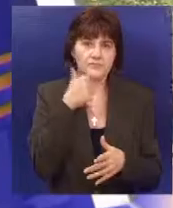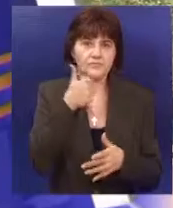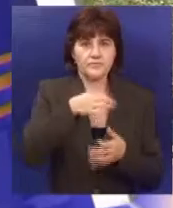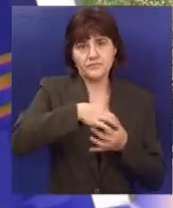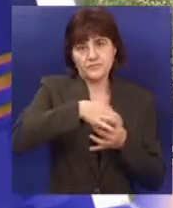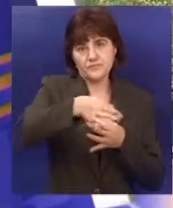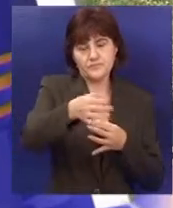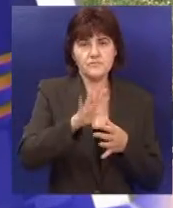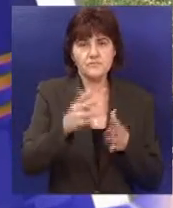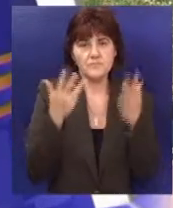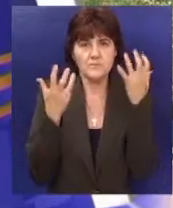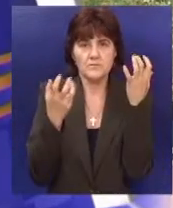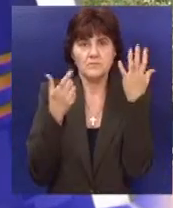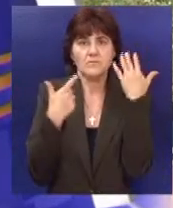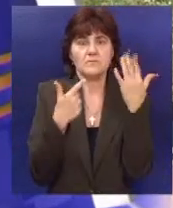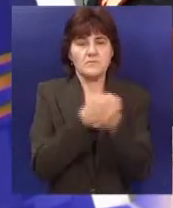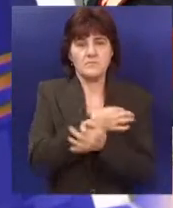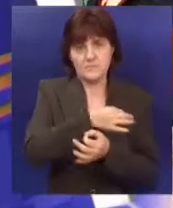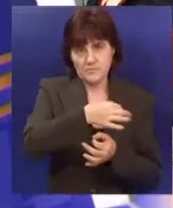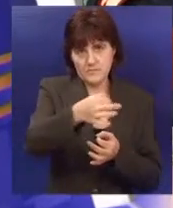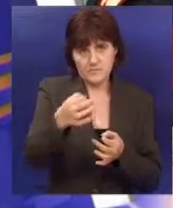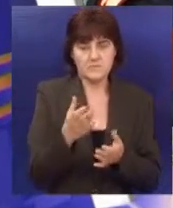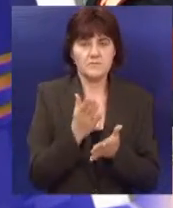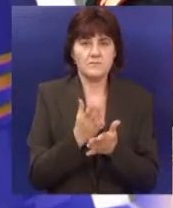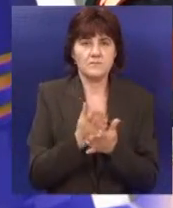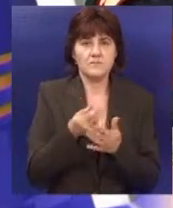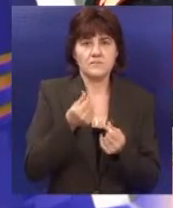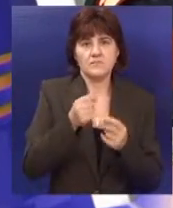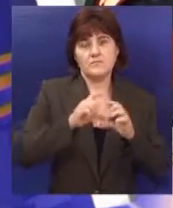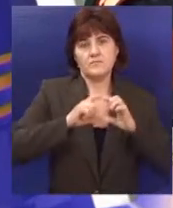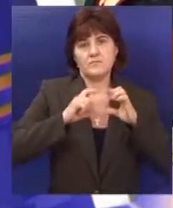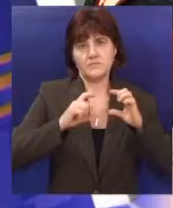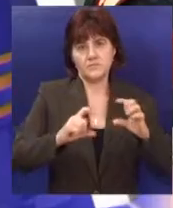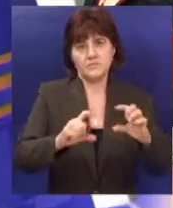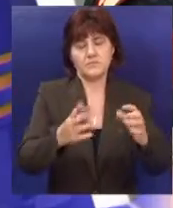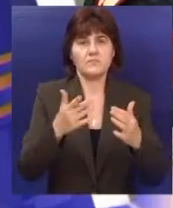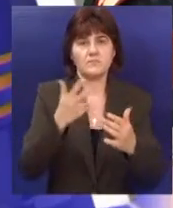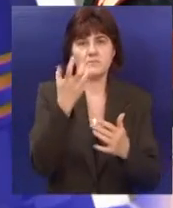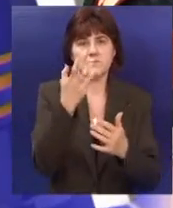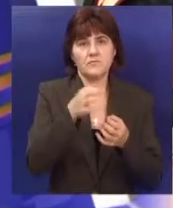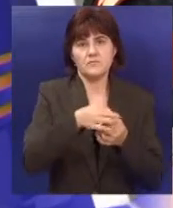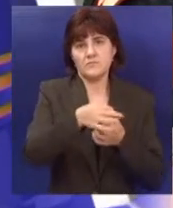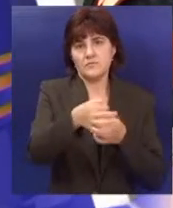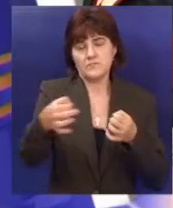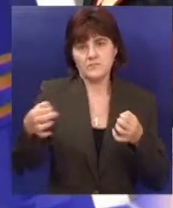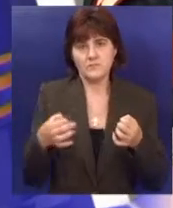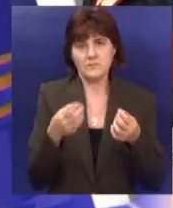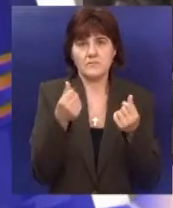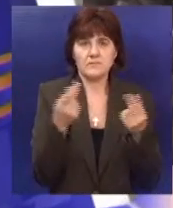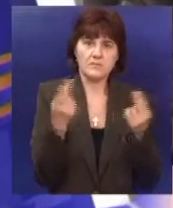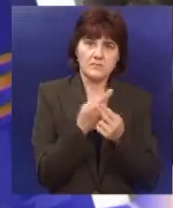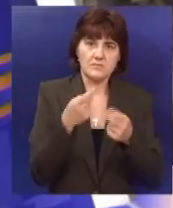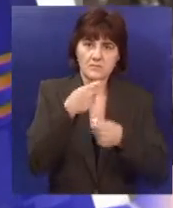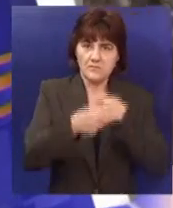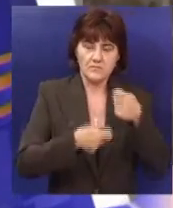u dužini od 970 metara. U planu je postavljanje tartan podloge u dužini od 400 metara kvadratnih. Cena